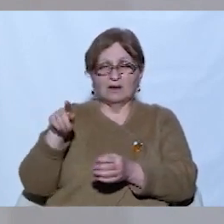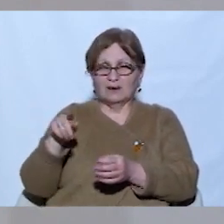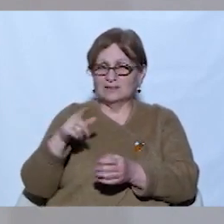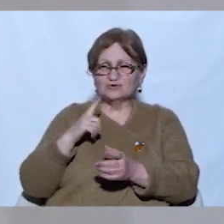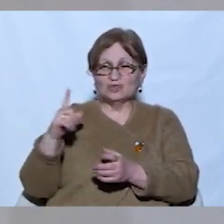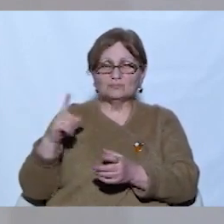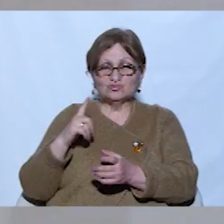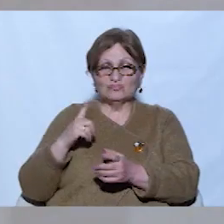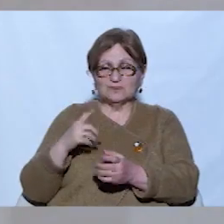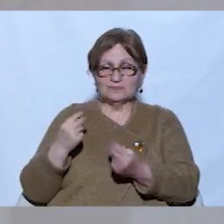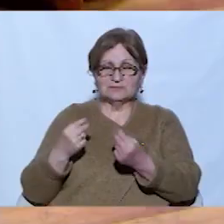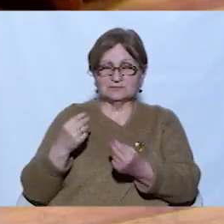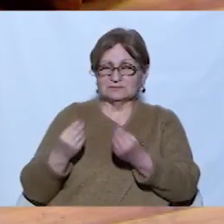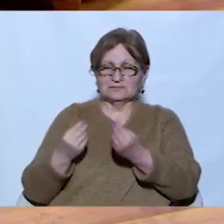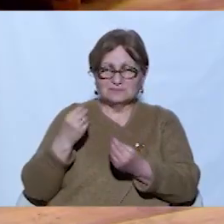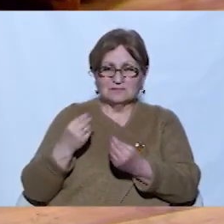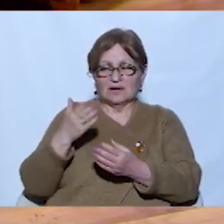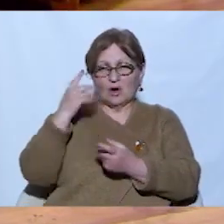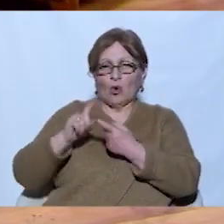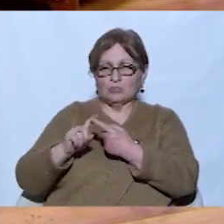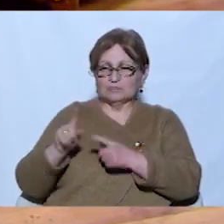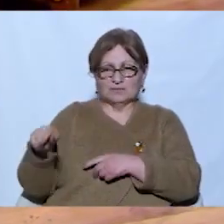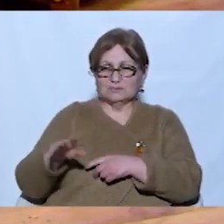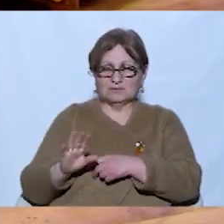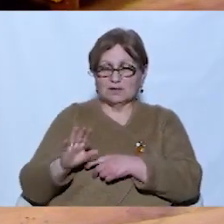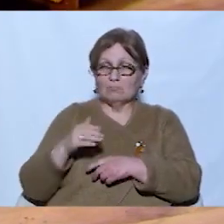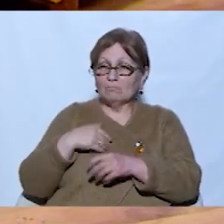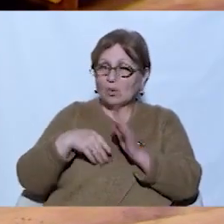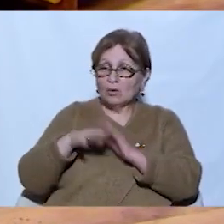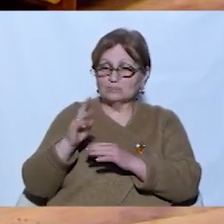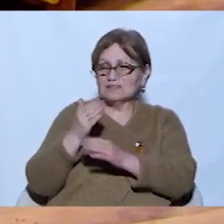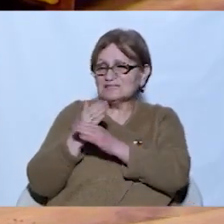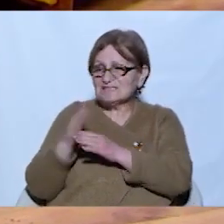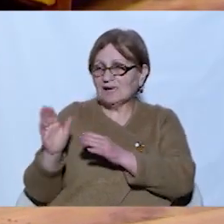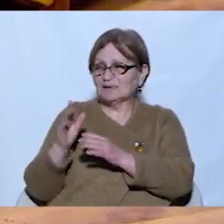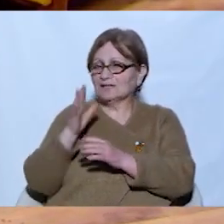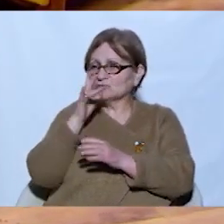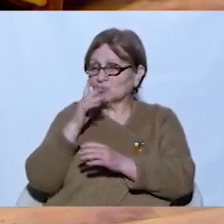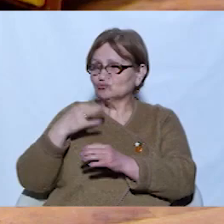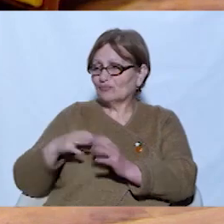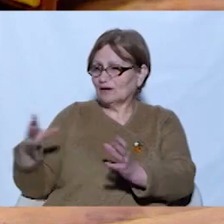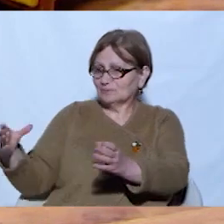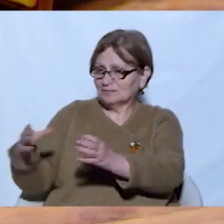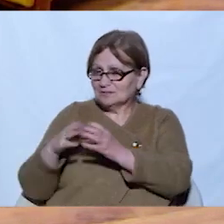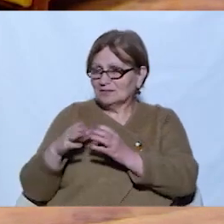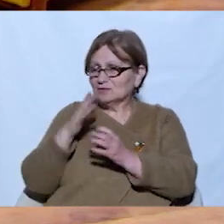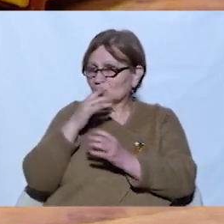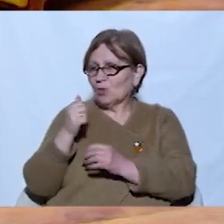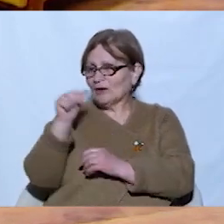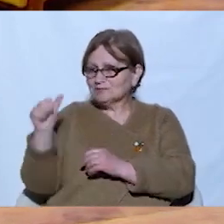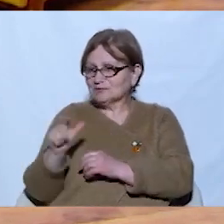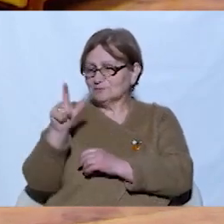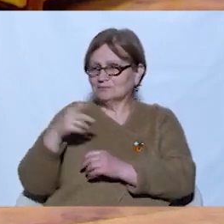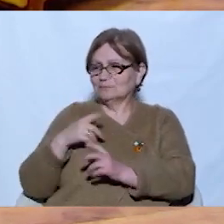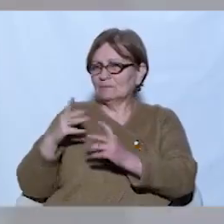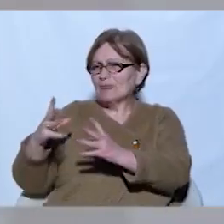და გვერდით სიტყვიერთ რაღაცებს ვეუბნოდი, ეს არ არის ჩემი და ჩემი შვილის კომუნიკაცია, ხო? ანუ მე უნდა მოვახერხო ესე, რომ ჩემ შვილთან ერთად გამოვნახო, ან